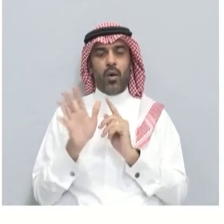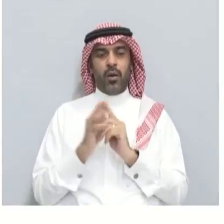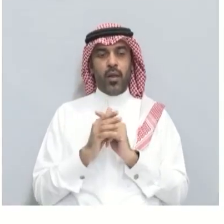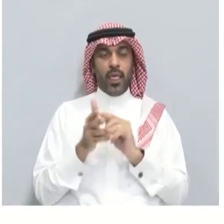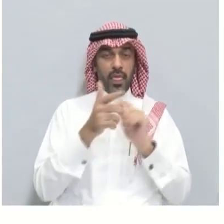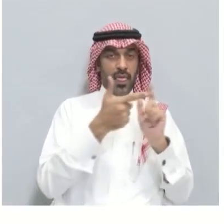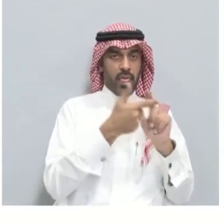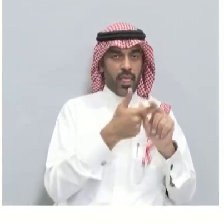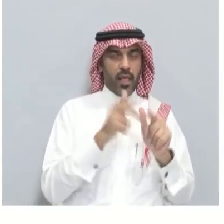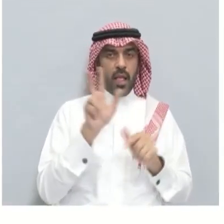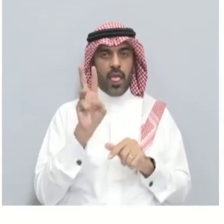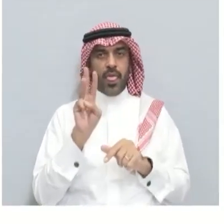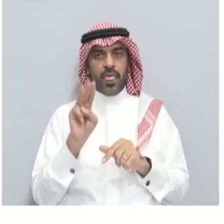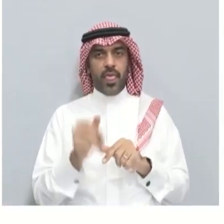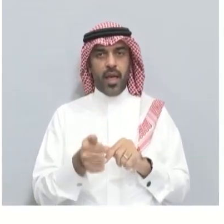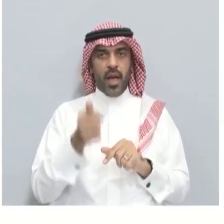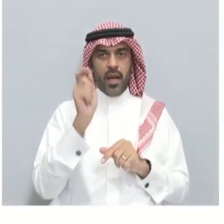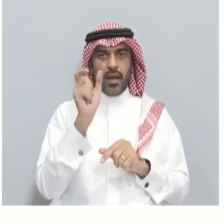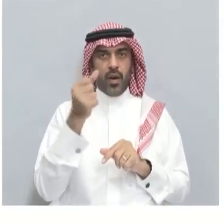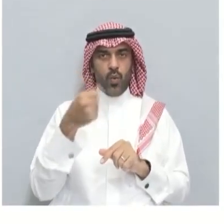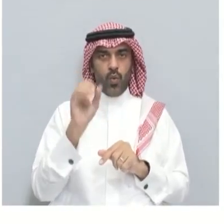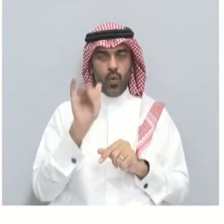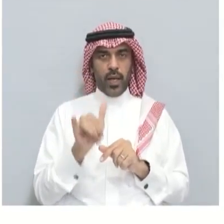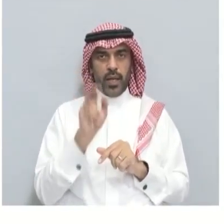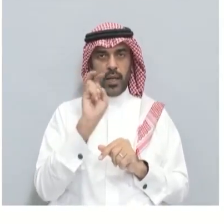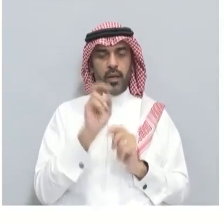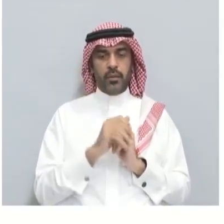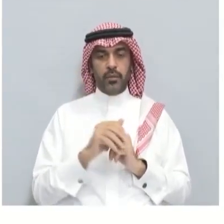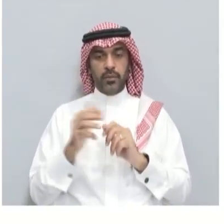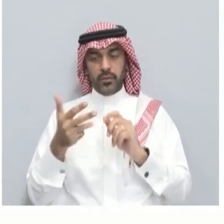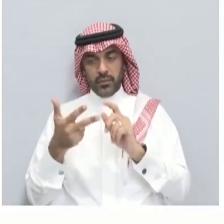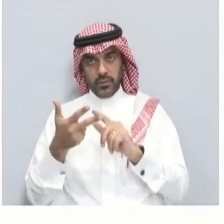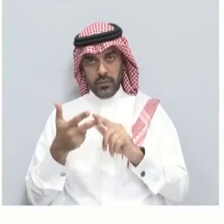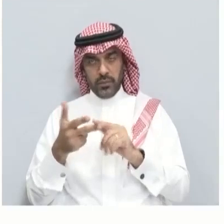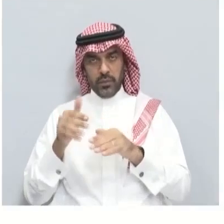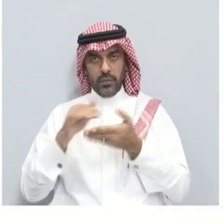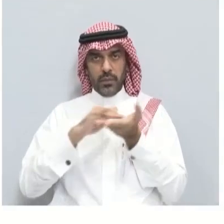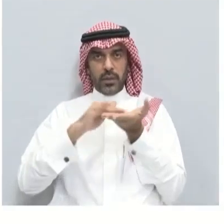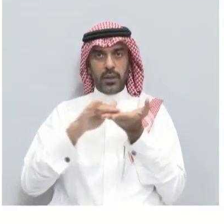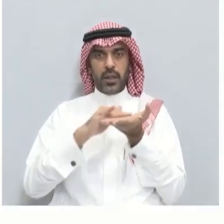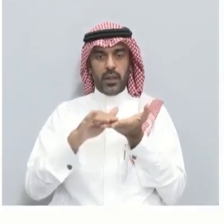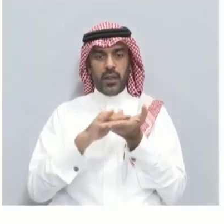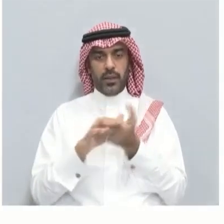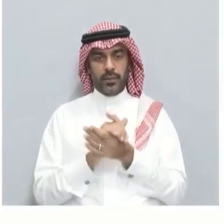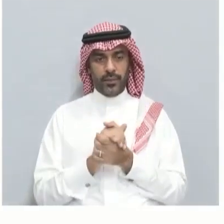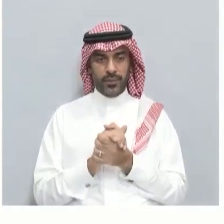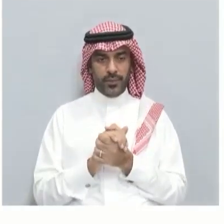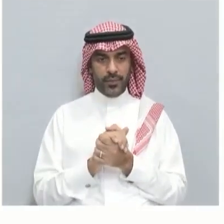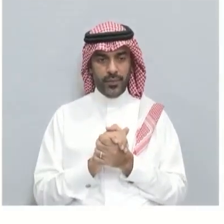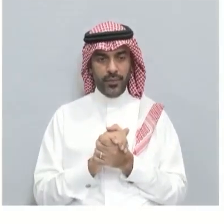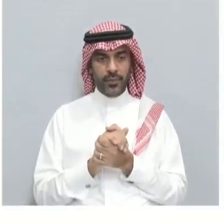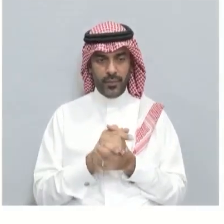ماذا اعلى سرعه من السطحيه واقل سرعه من ماذا من الاوليه تنتقل ماذا في الصلب سكندري